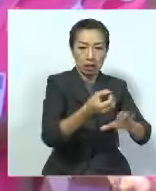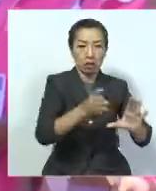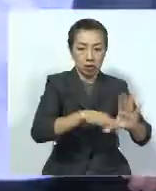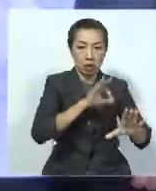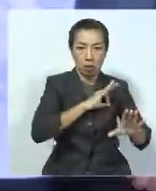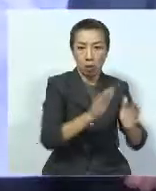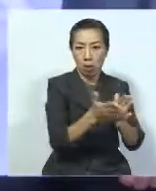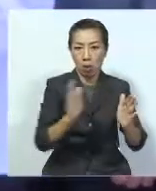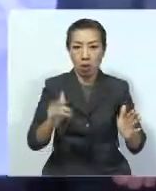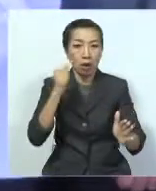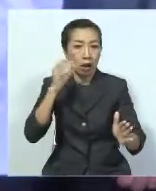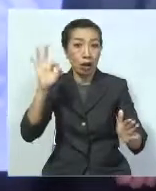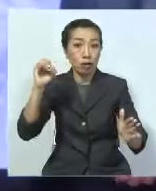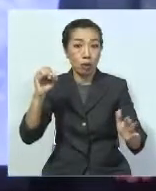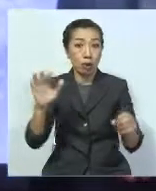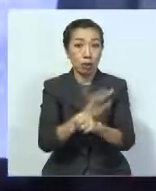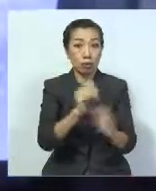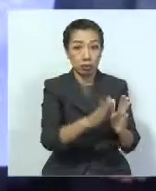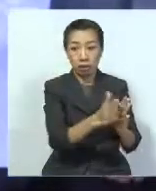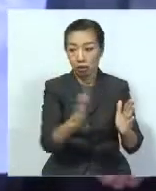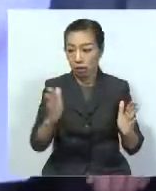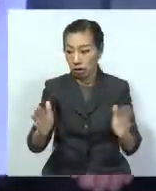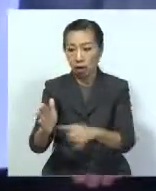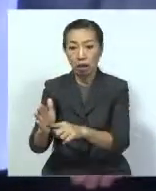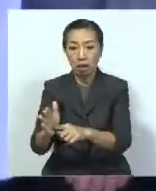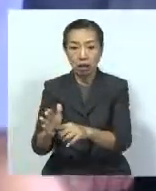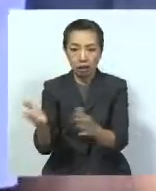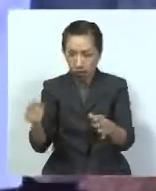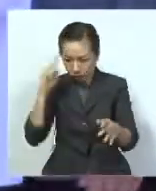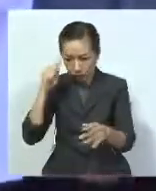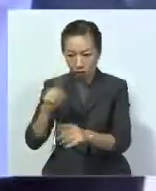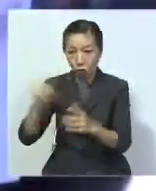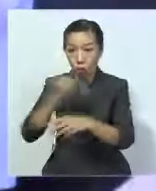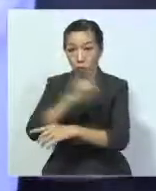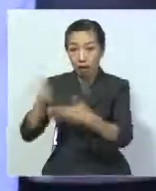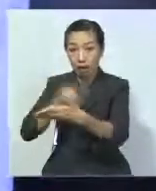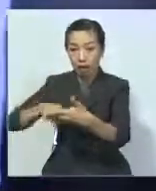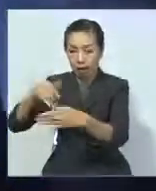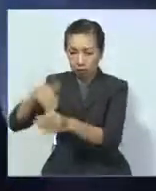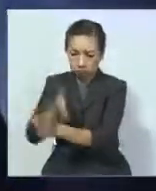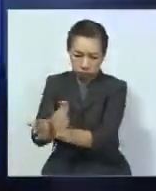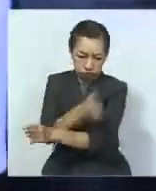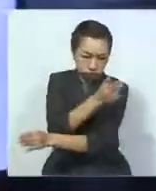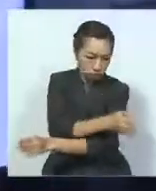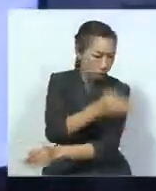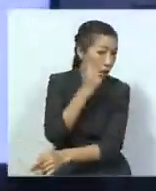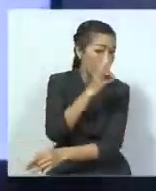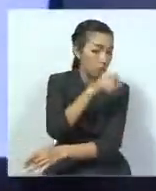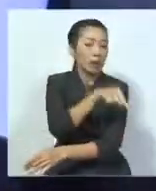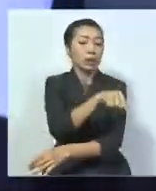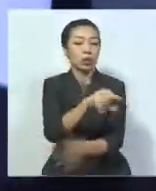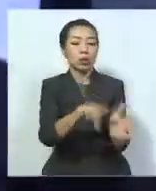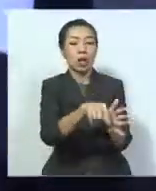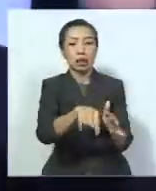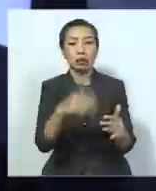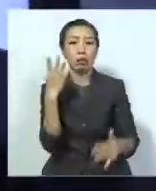ที่จะลงสมัครนะครับเพราะว่าตามกรอบกฎหมายก็คือ90วันก็คือตกเมื่อวานนี้นะครับอย่างที่พรรคชาติไทยพัฒนานะครับมีผู้มาสมัครเ